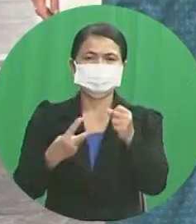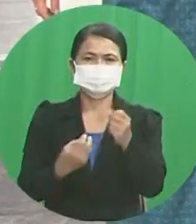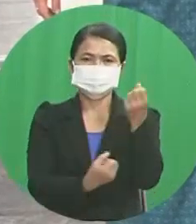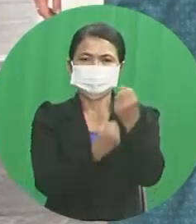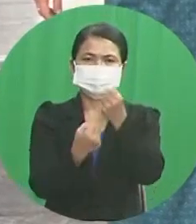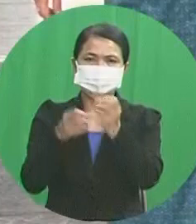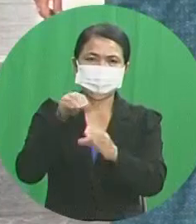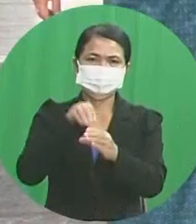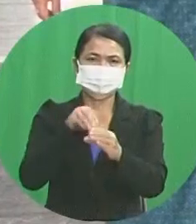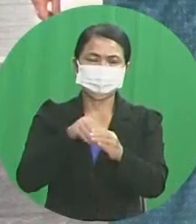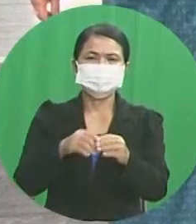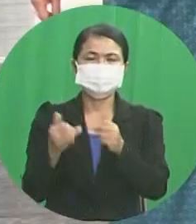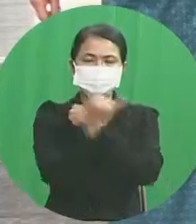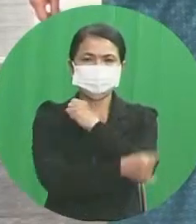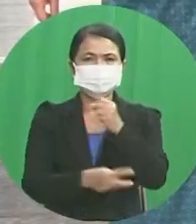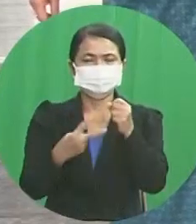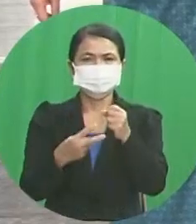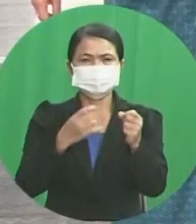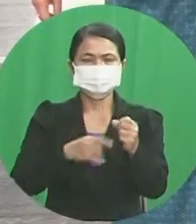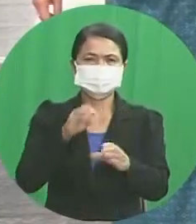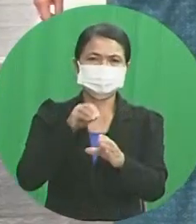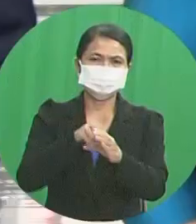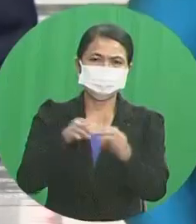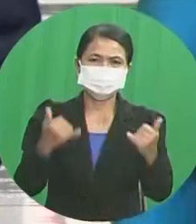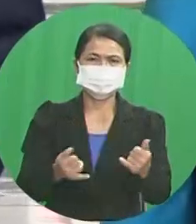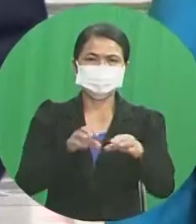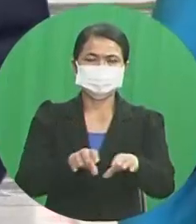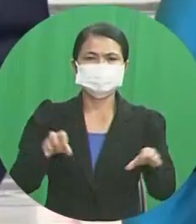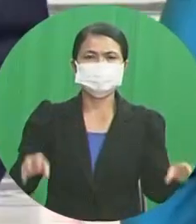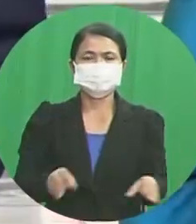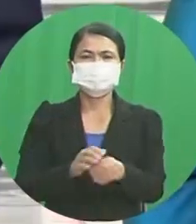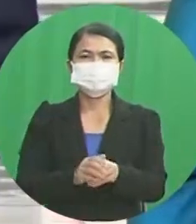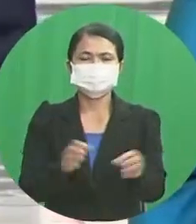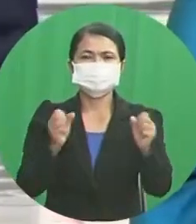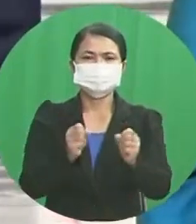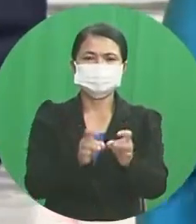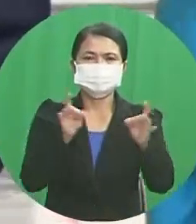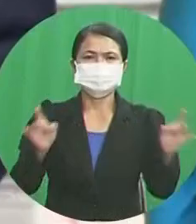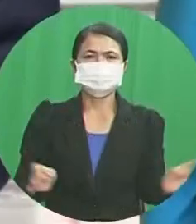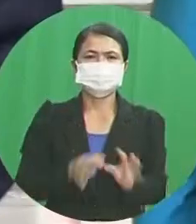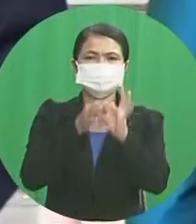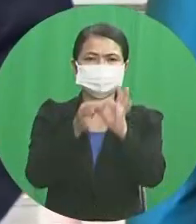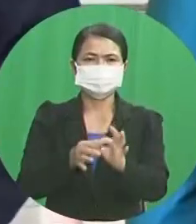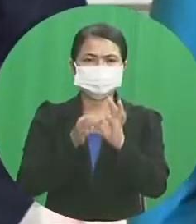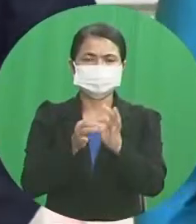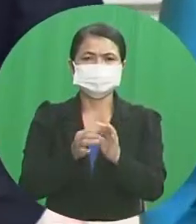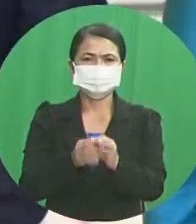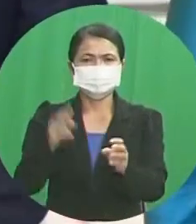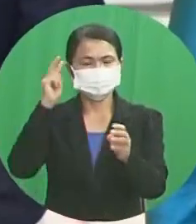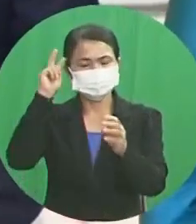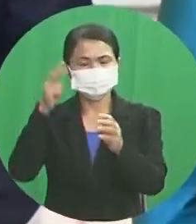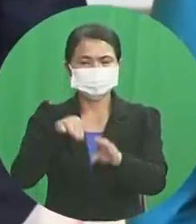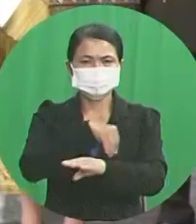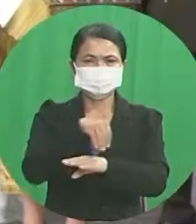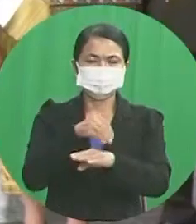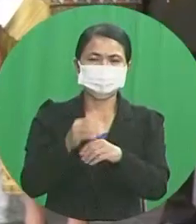រងវិនិយោគនៃប្រទេសទាំងពីរព្រោះថាការវិនិយោគនេះជាមូលដ្ឋានសម្រាប់ពង្រឹងនិងពង្រីកកិច្ចសហប្រតិបត្តិការទាំងផ្នែកនយោបាយនិងសេដ្